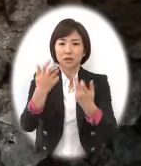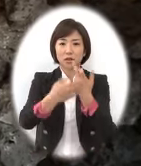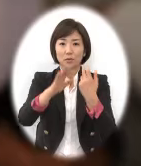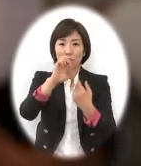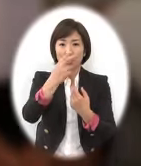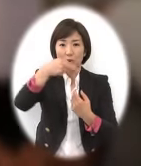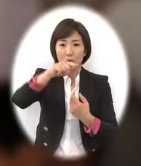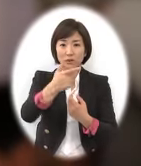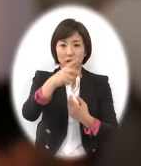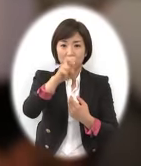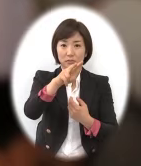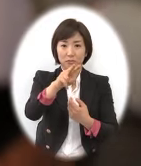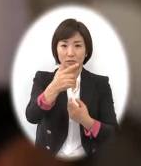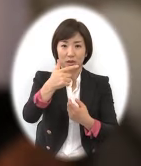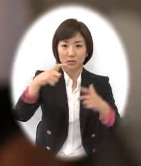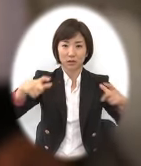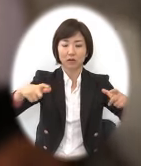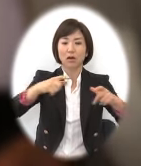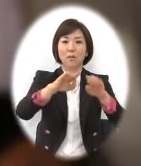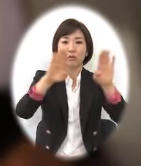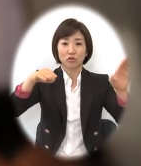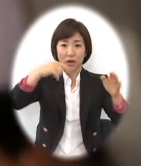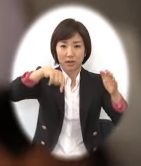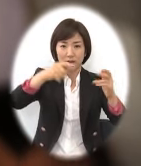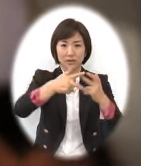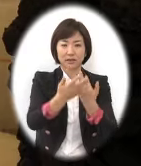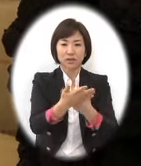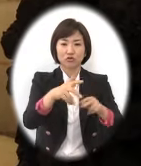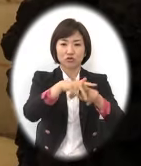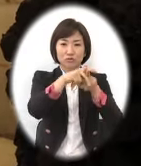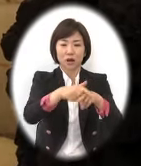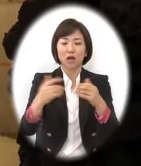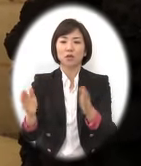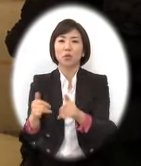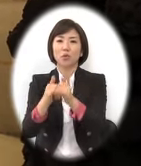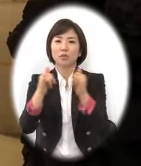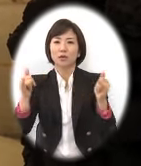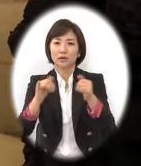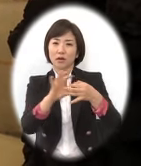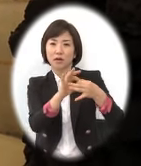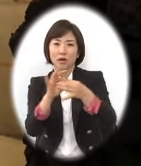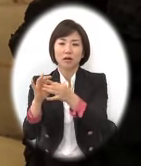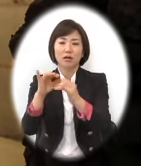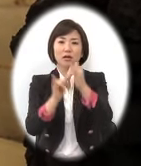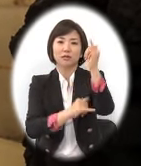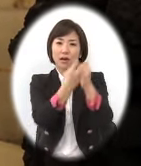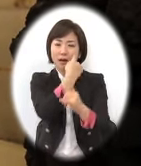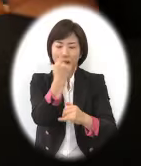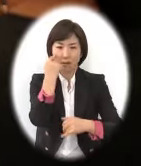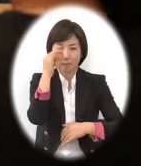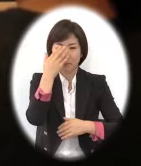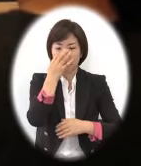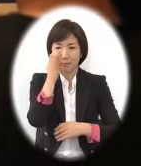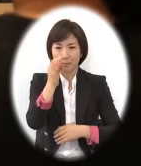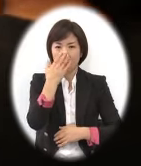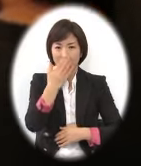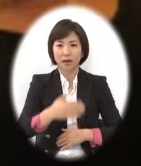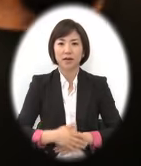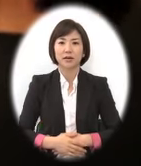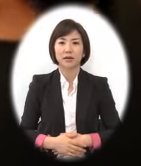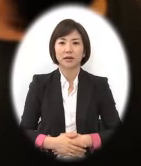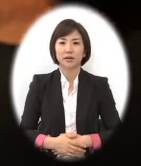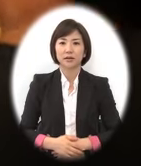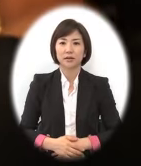서귀포 표선면에 위치한 조랑마을 박물관에서는 제주마와 도민의 끈끈한 역사를 확인할 수 있습니다.